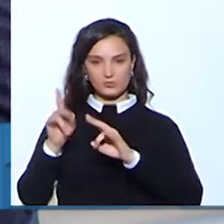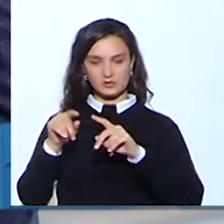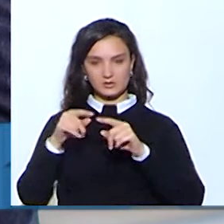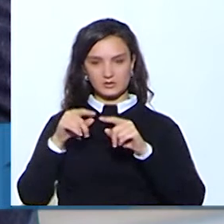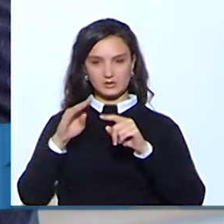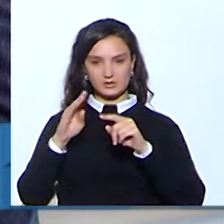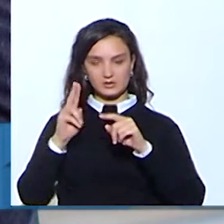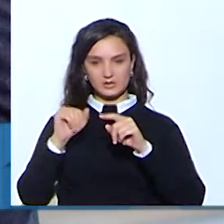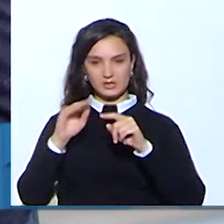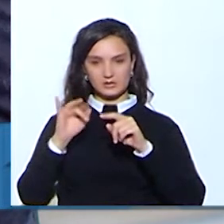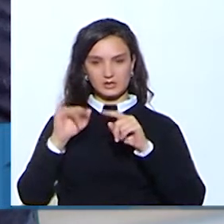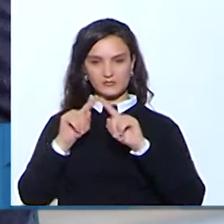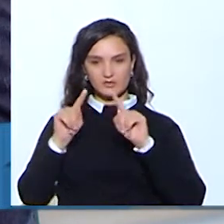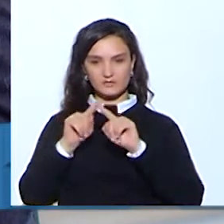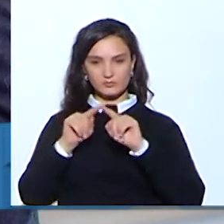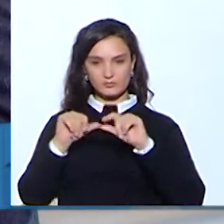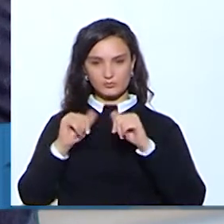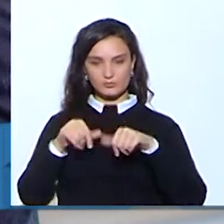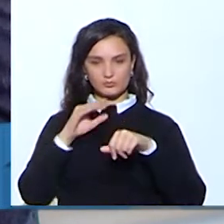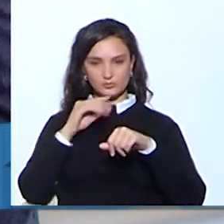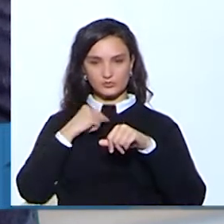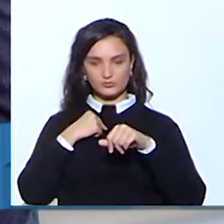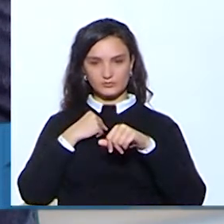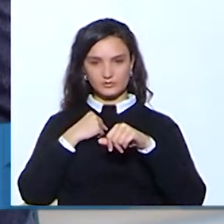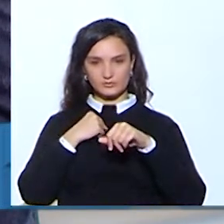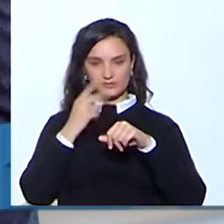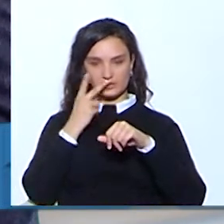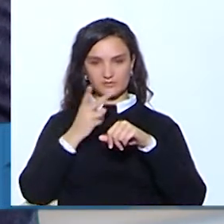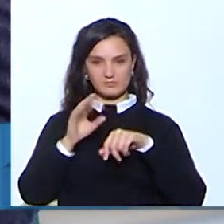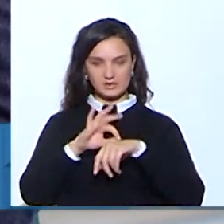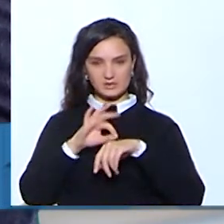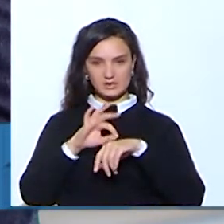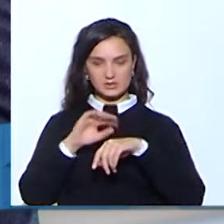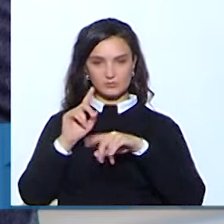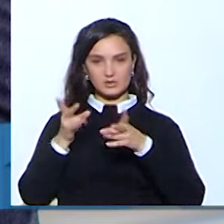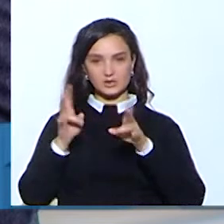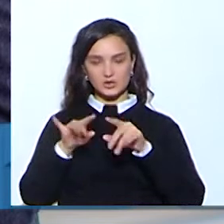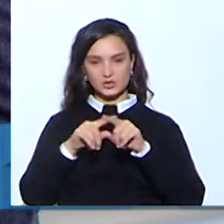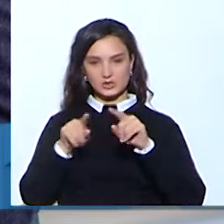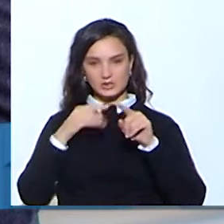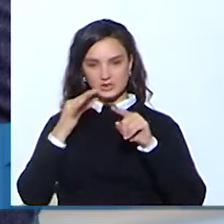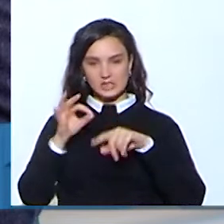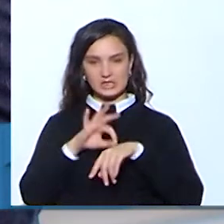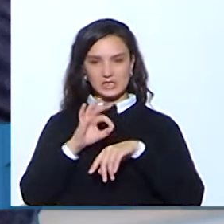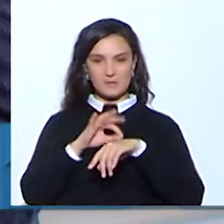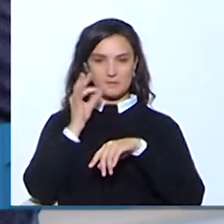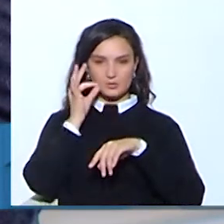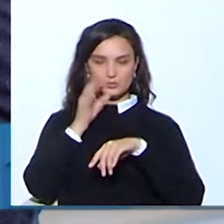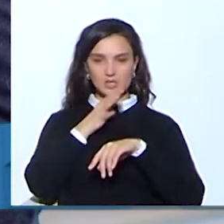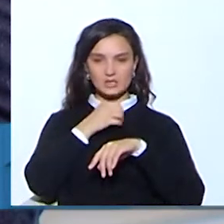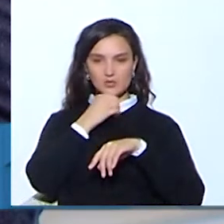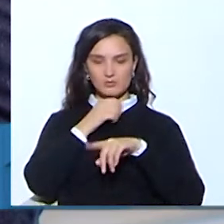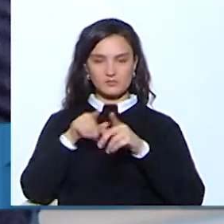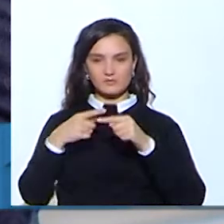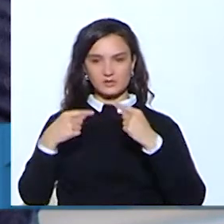რომელსაც აქვს უშუალოდ ვარსკვლავისებური ფორმა, როდესაც ჩვენ ნაპრალოვან სანაძრო ნახულობთ პაციენტს. ხო, დანარჩენი ხა ვიკითხათ, დიაბეტური კატარაქტა, ასაკობრივი